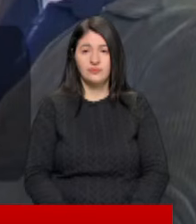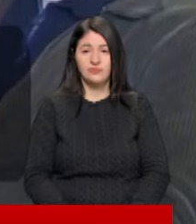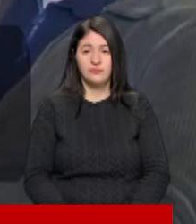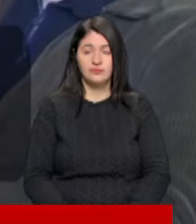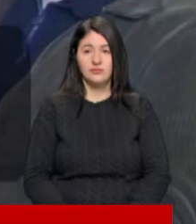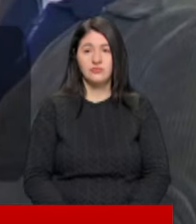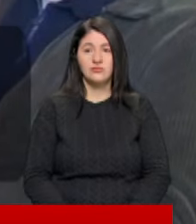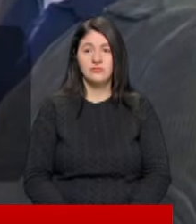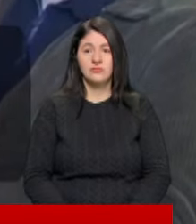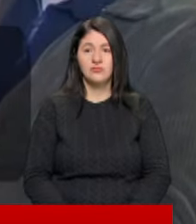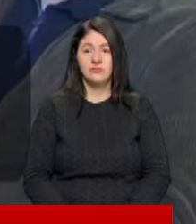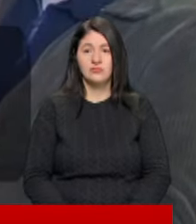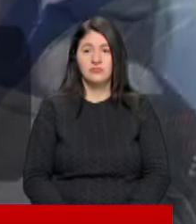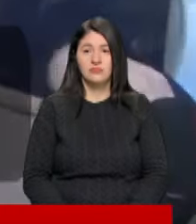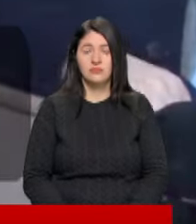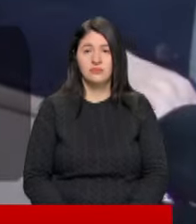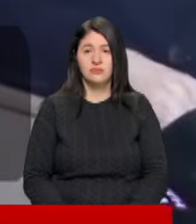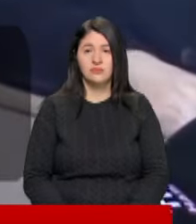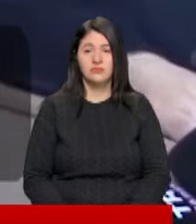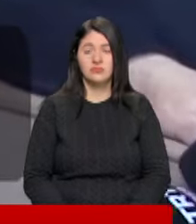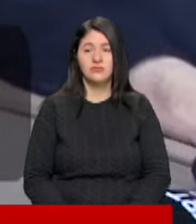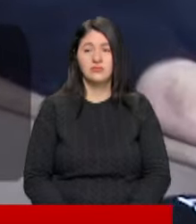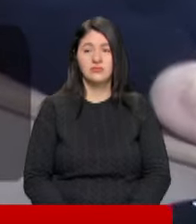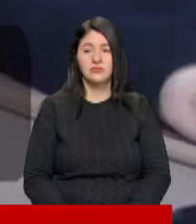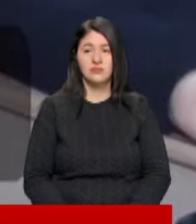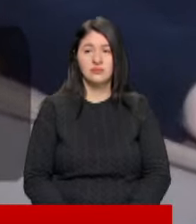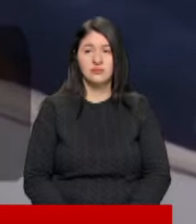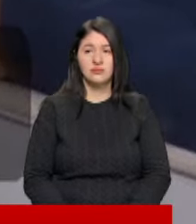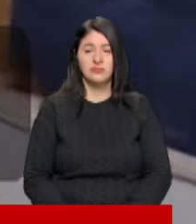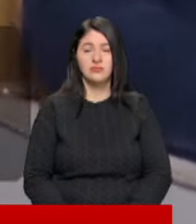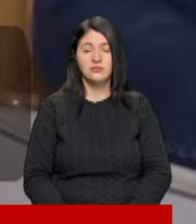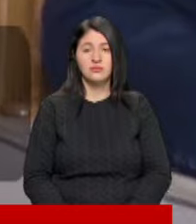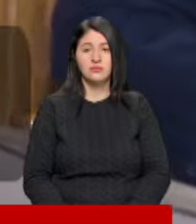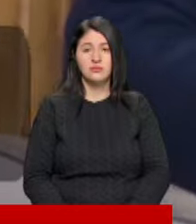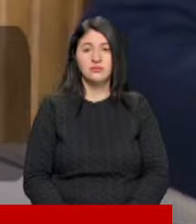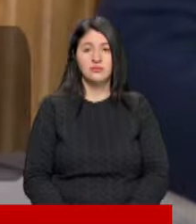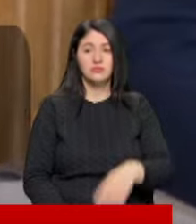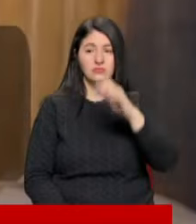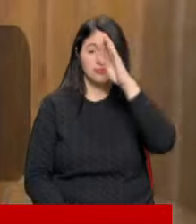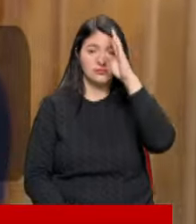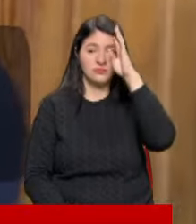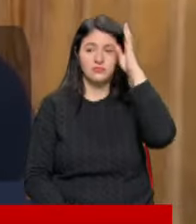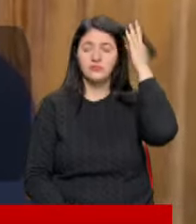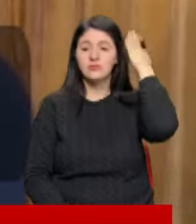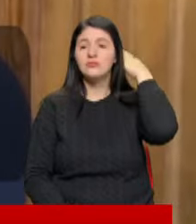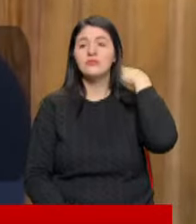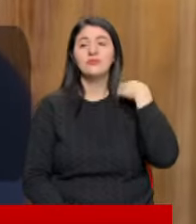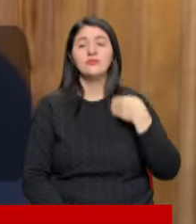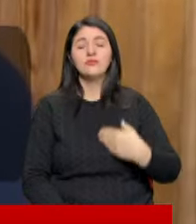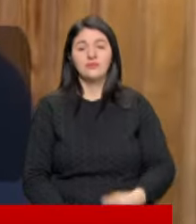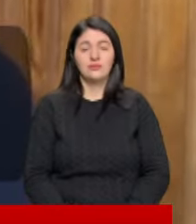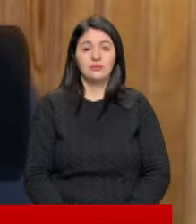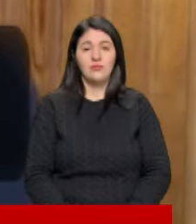Göçmen sorununu da yönetmek zorundayız. Savaş bittiği zaman inşallah memleketlerine dönecekler. O zamana kadar